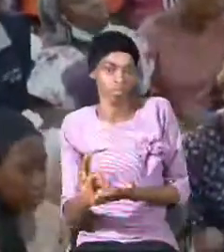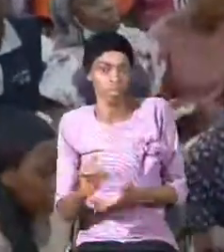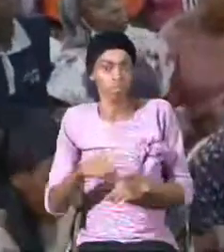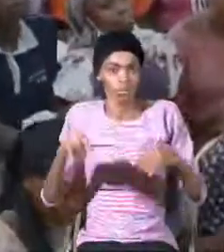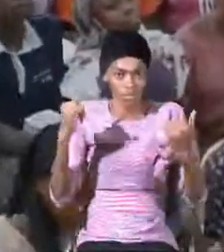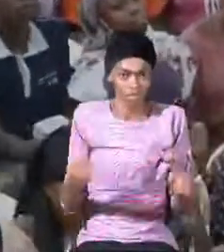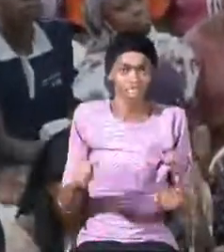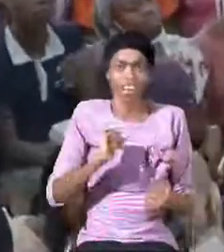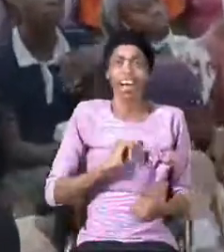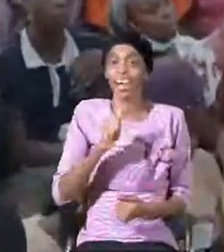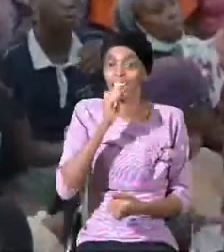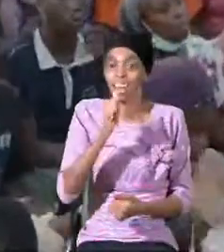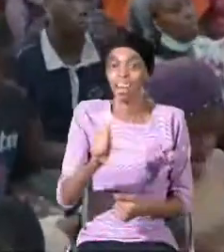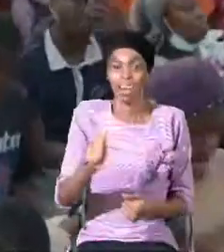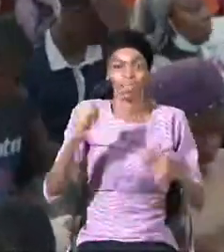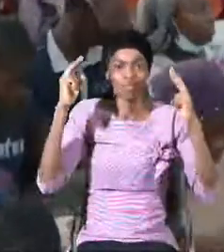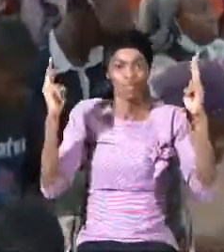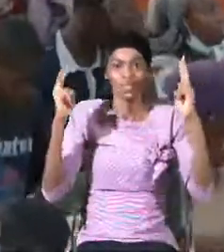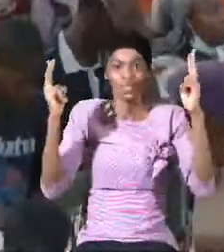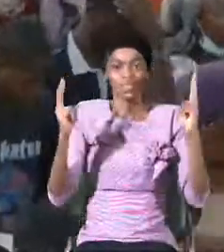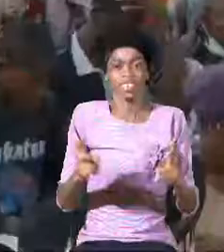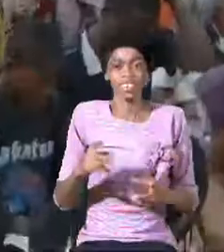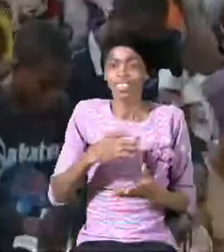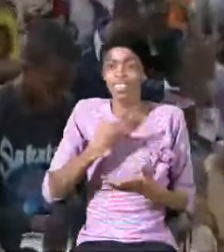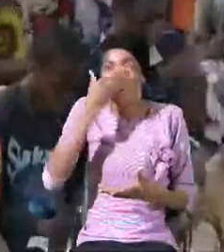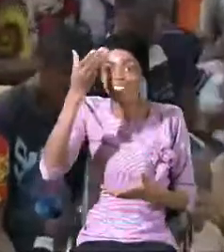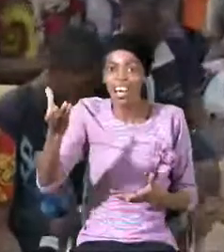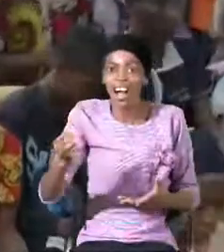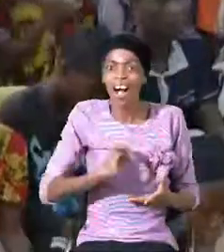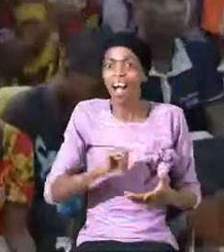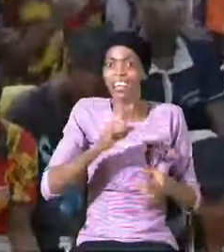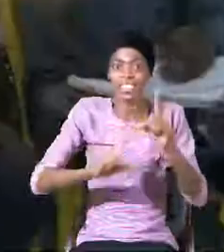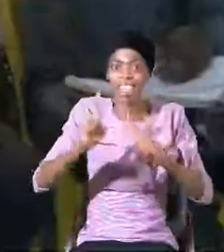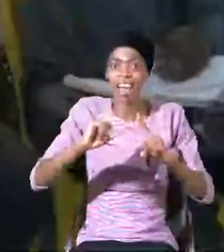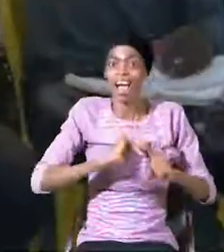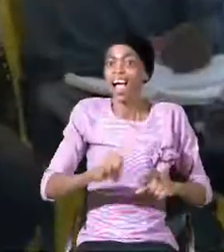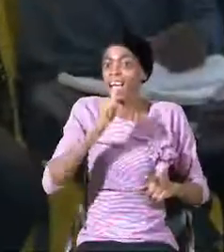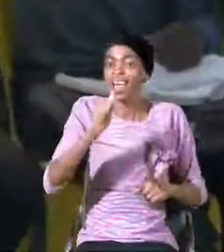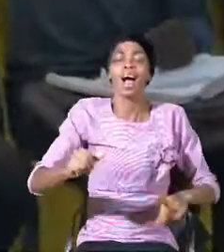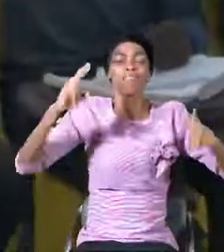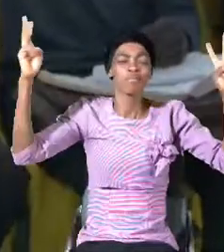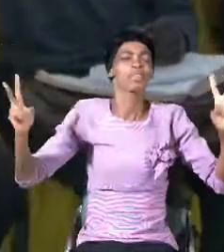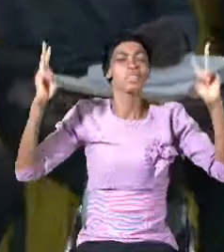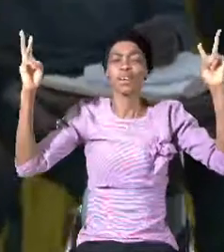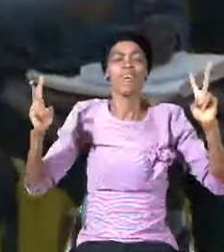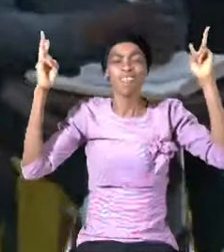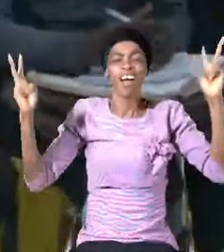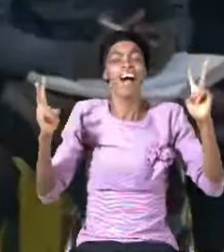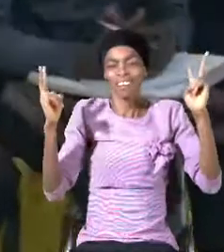maintenant je suis victorieux. Quelqu'un crie, ah, je suis victorieux.